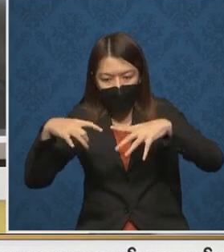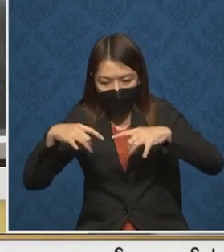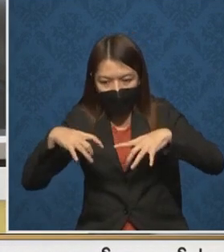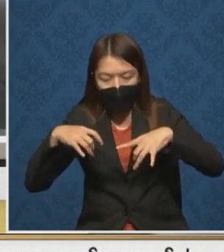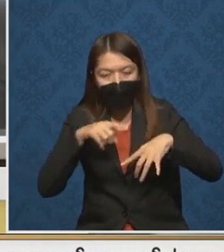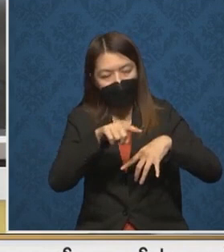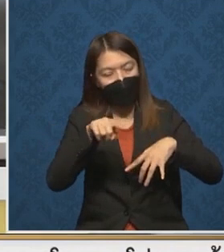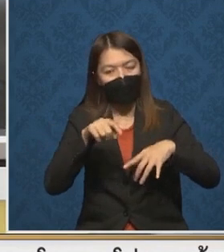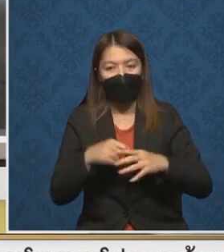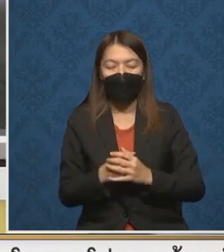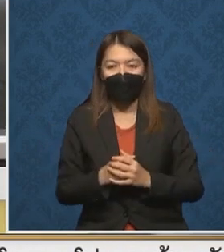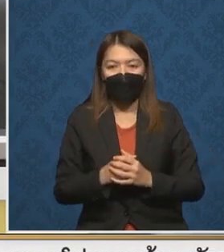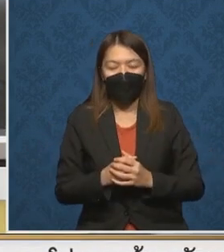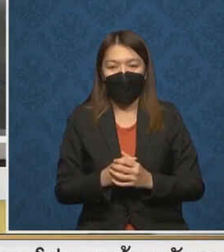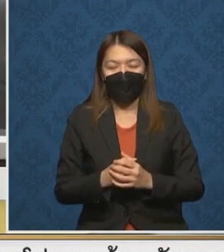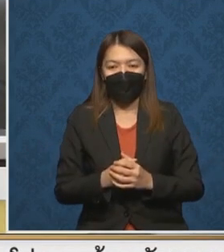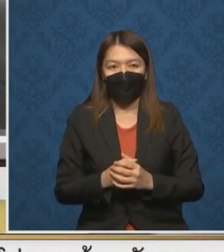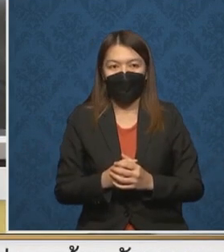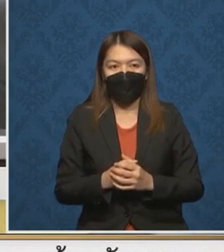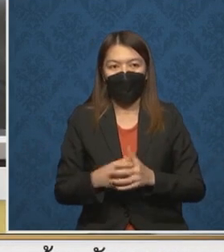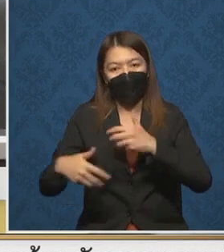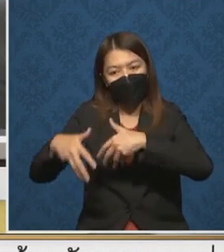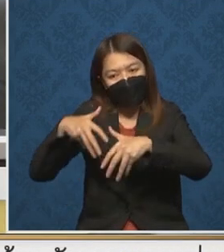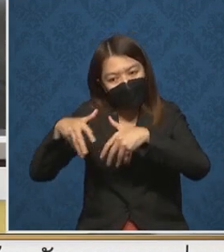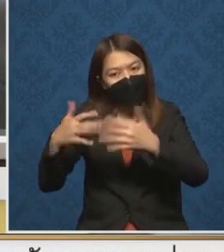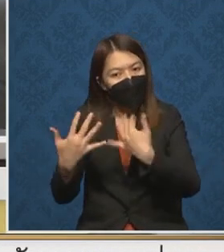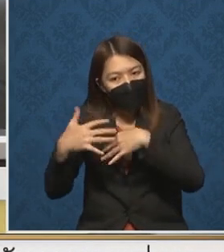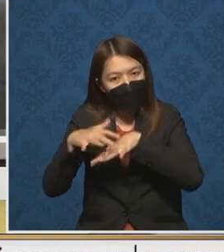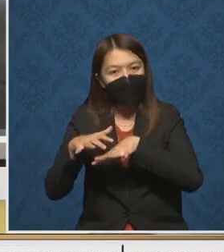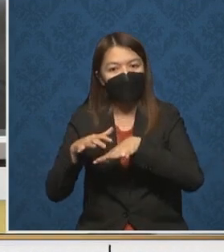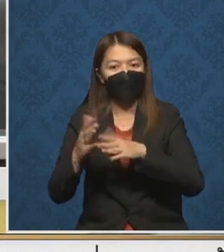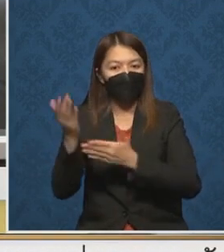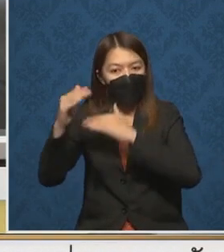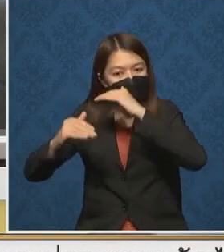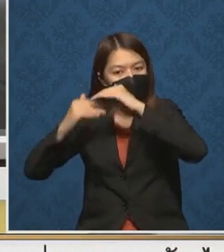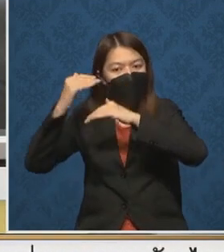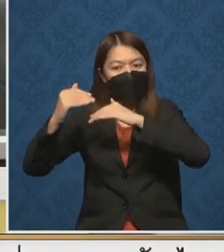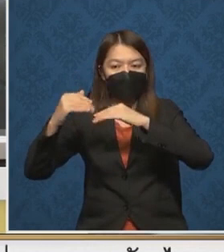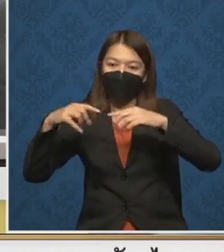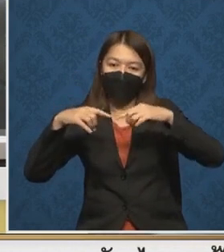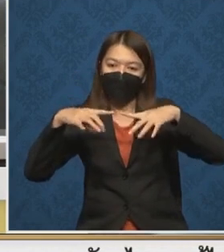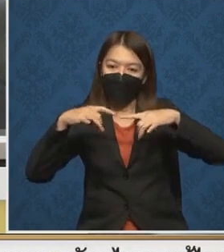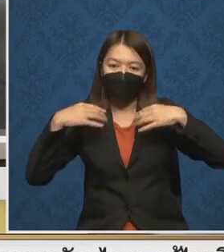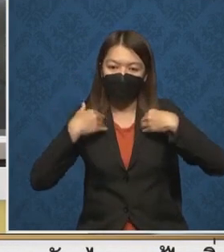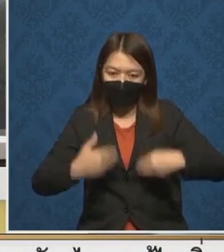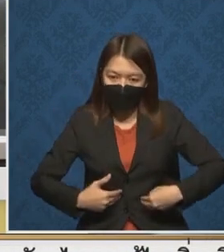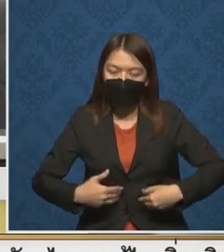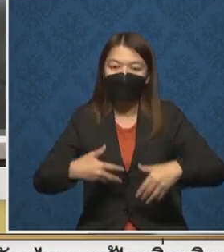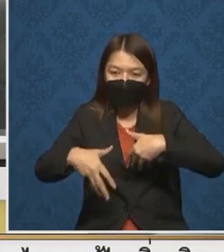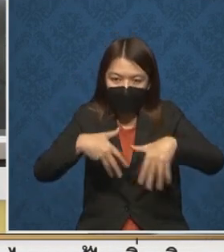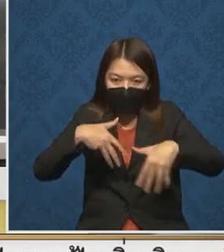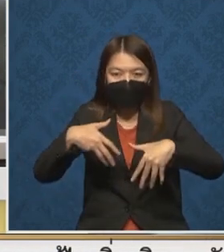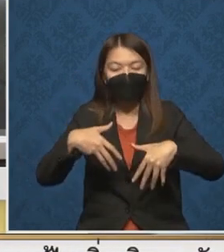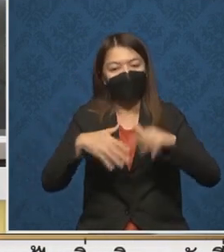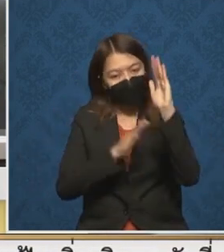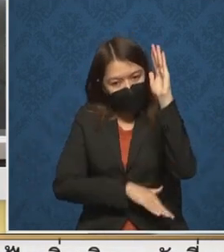เป็นเพระไม่มีประชนมส่วนร่วมและการพัฒนาไม่สอดค้องกับวิถีชีวิตและทส